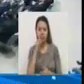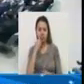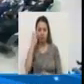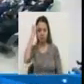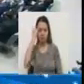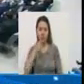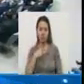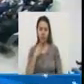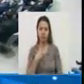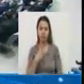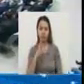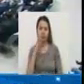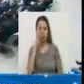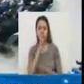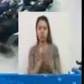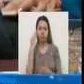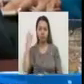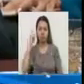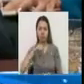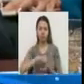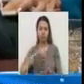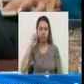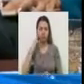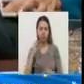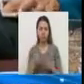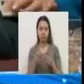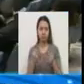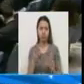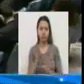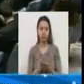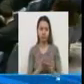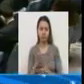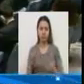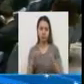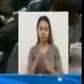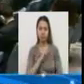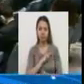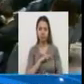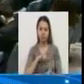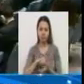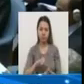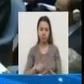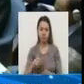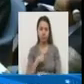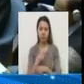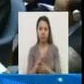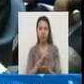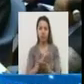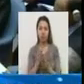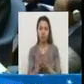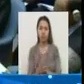білдіремін. Мемлекет басшысы қатысқан жиын Қазақстанның Біріккен ұлттар ұйымы қауіпсіздік кеңесінің төрағалығы барысындағы негізгі шара,